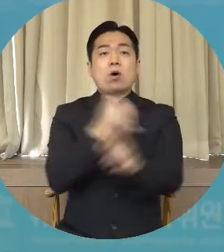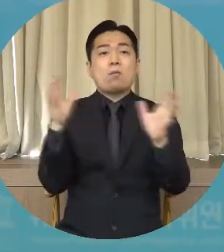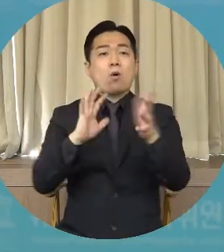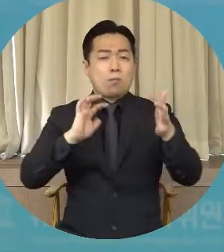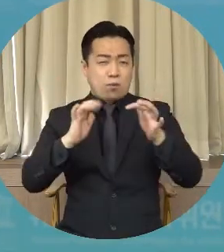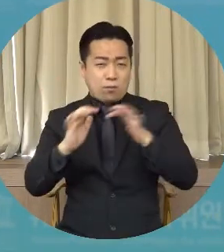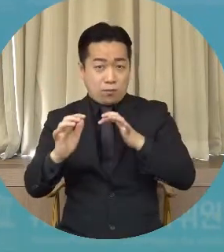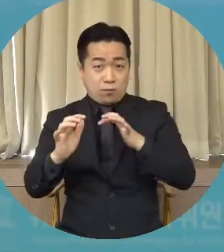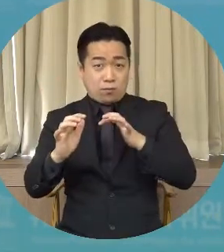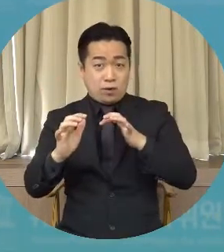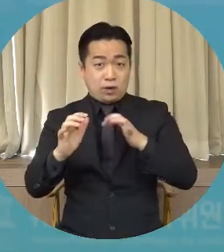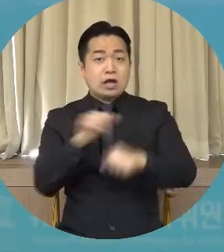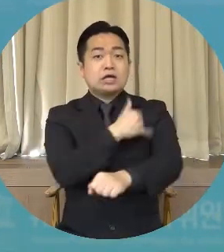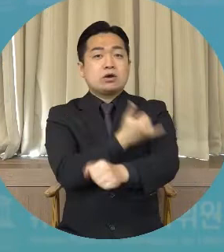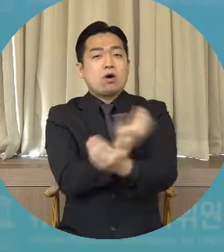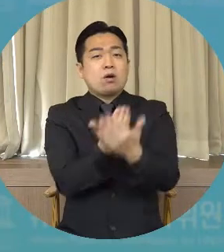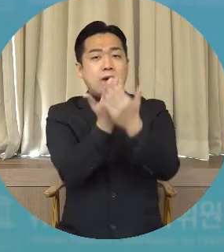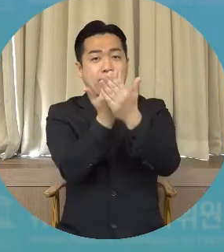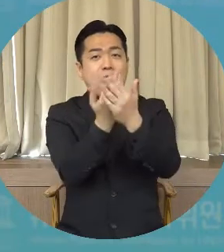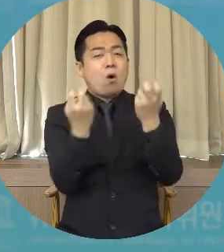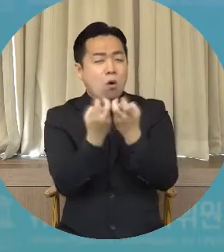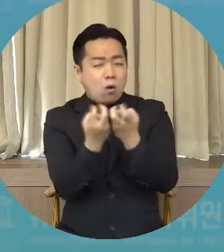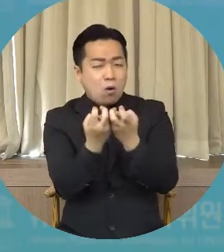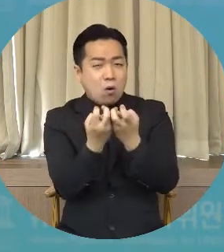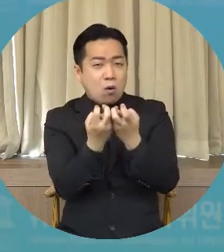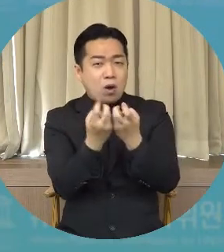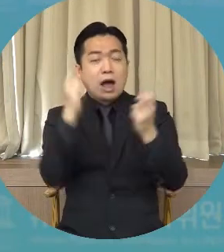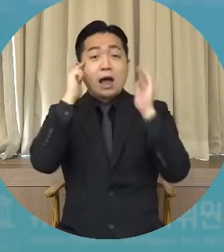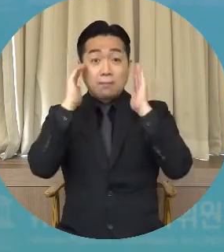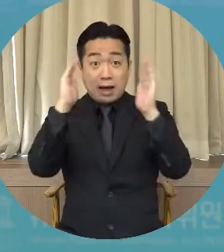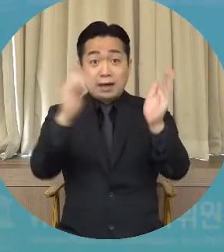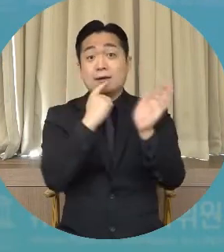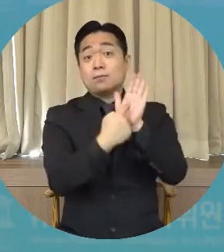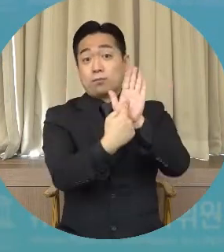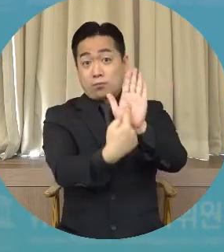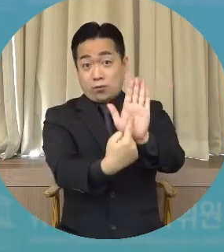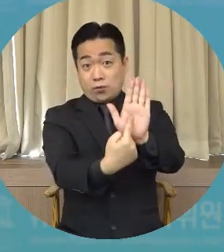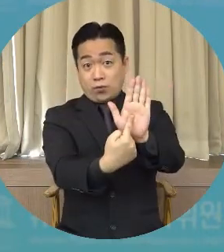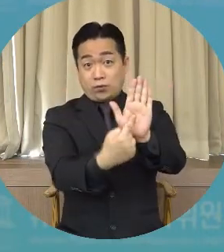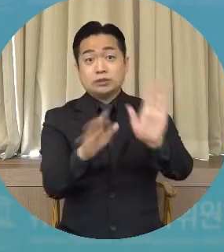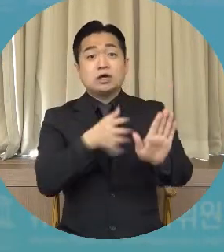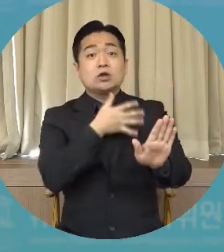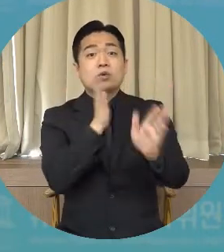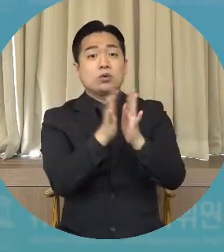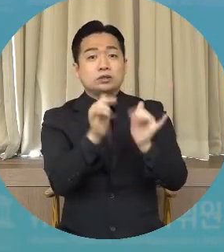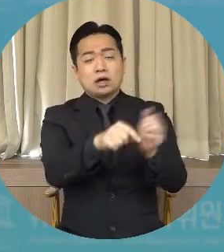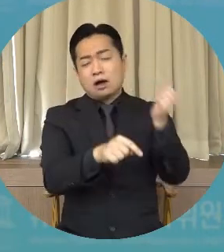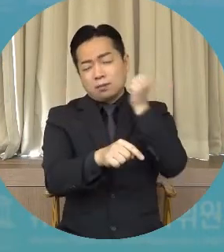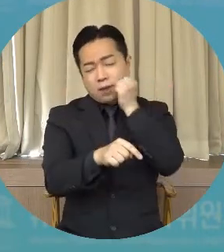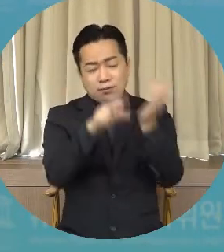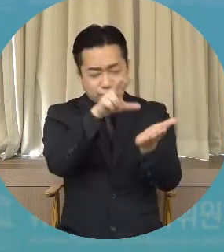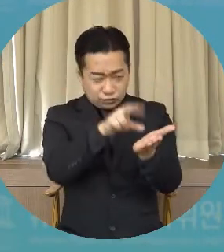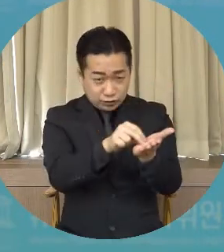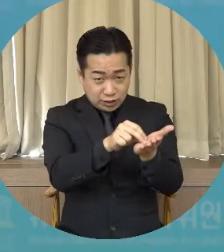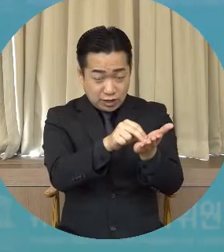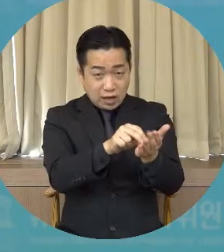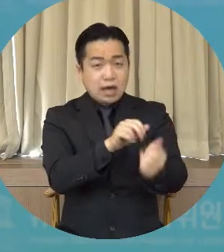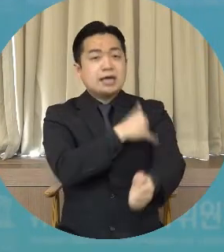노인의 권리 강화를 위한 방향을 제시하고 노인이 겪는 문제들을 인권의 눈과